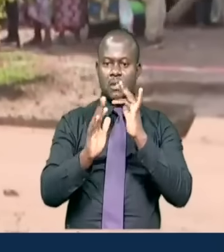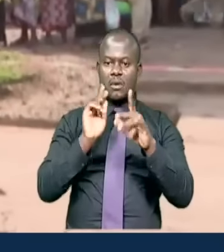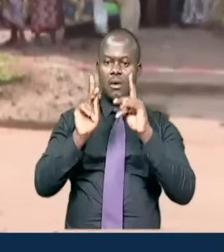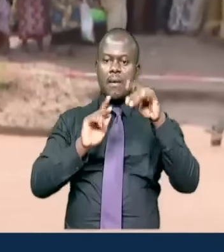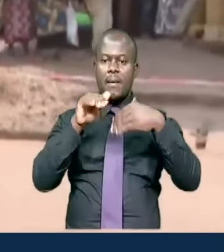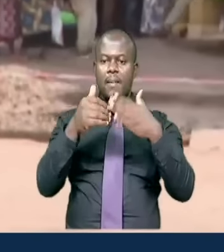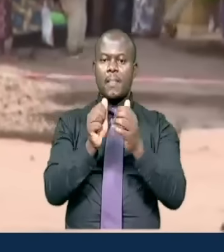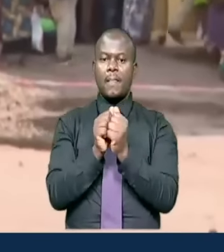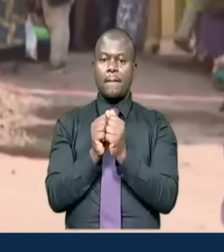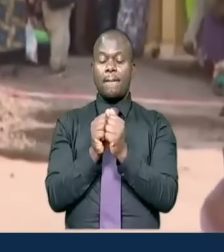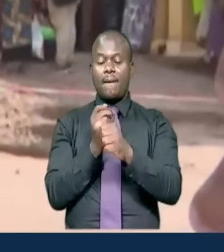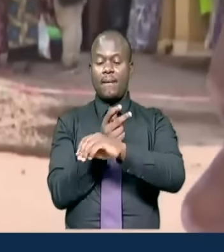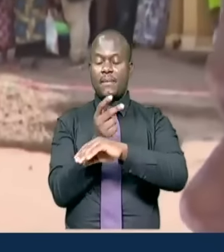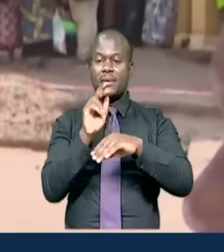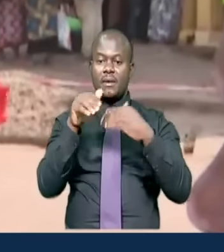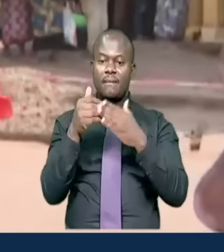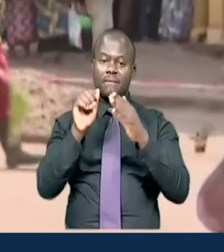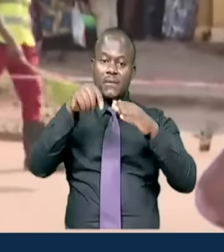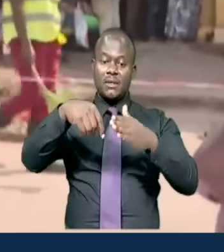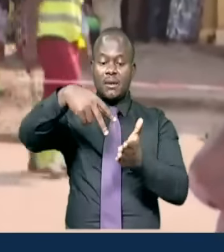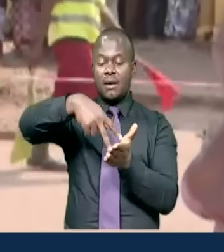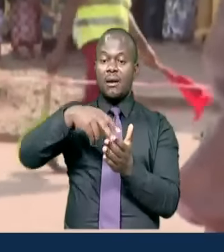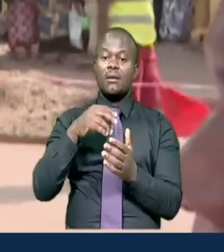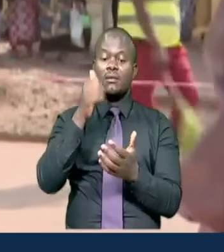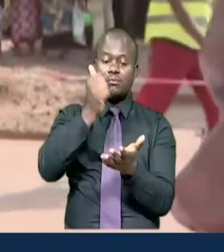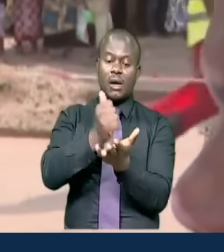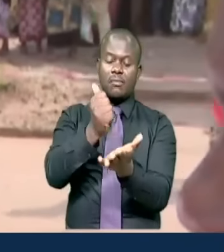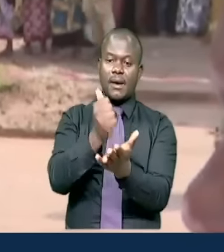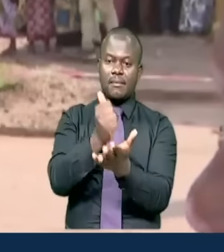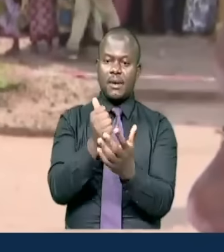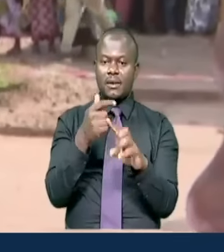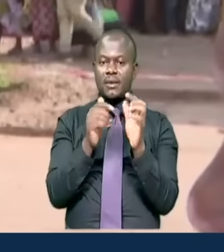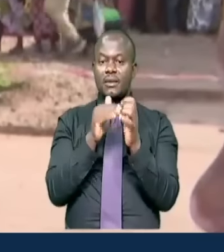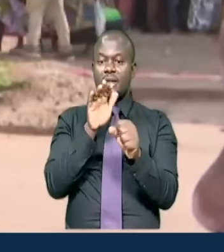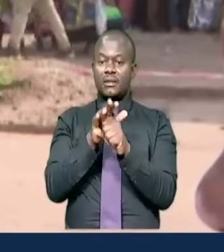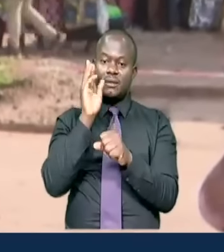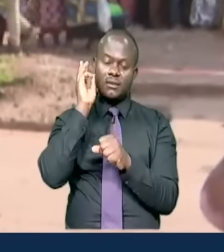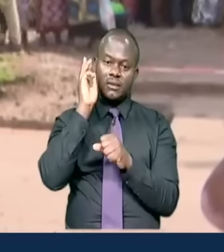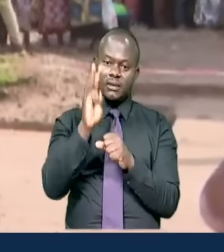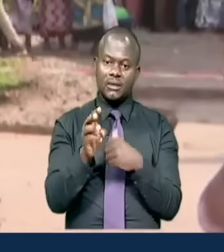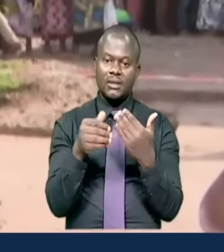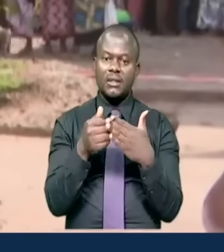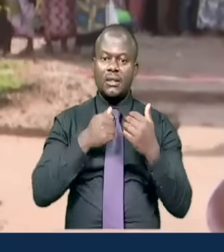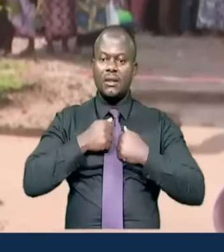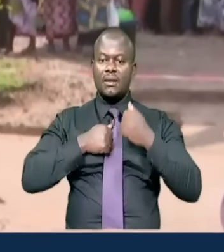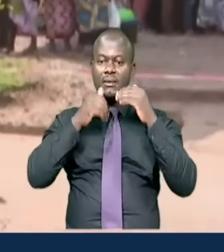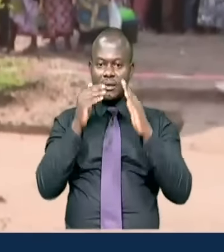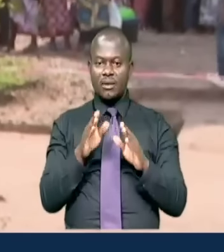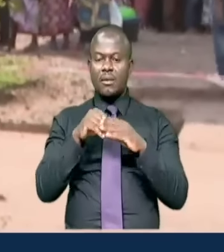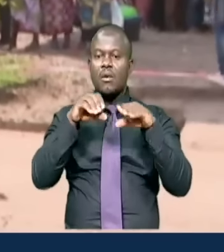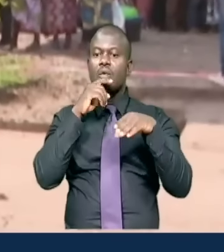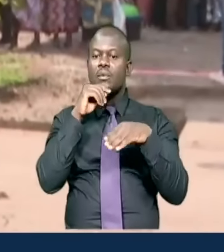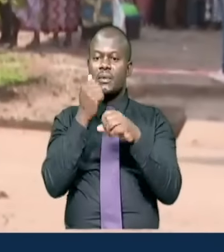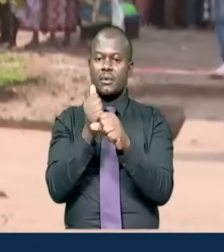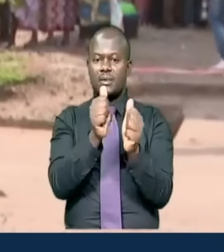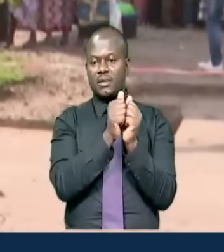se ya masaha abaturage bari bahagararaga bateresha, cyane ko bazaba noneho abanyarwanda n'abakongomani bakorera